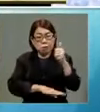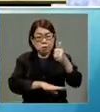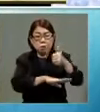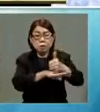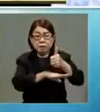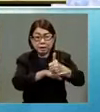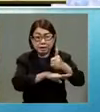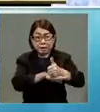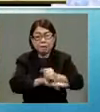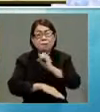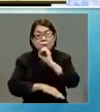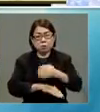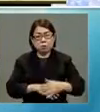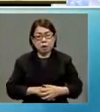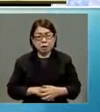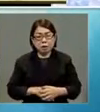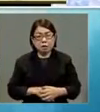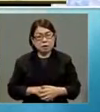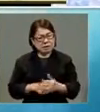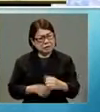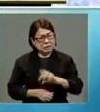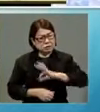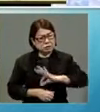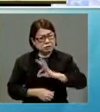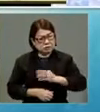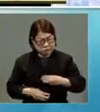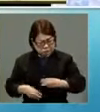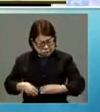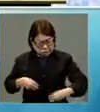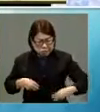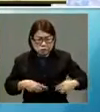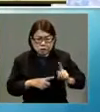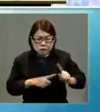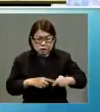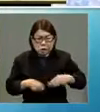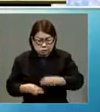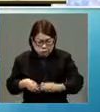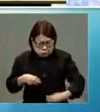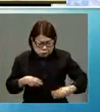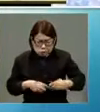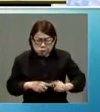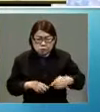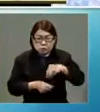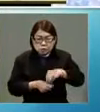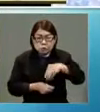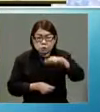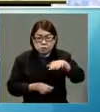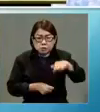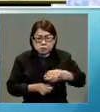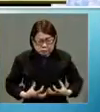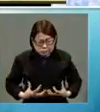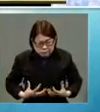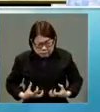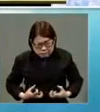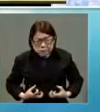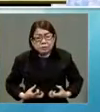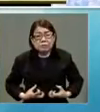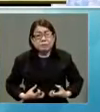อนามัยโลกได้เปิดเผยว่ากลุ่มอาการอักเสบของอวัยวะหลายระบบภาษาอังกฤษเขาบอกว่าเป็น multi system